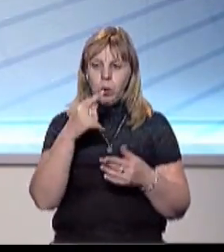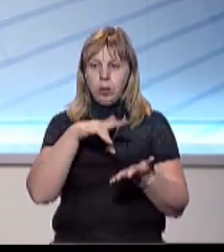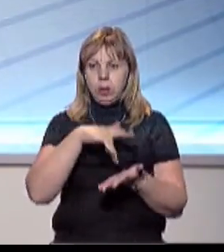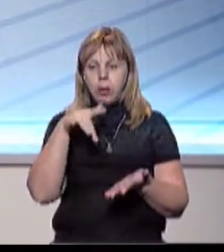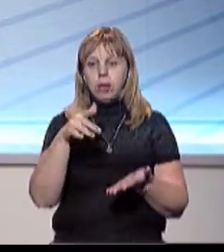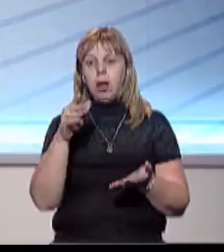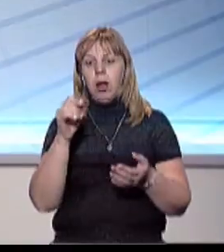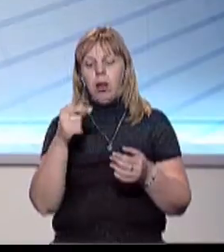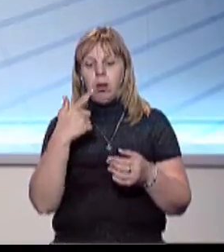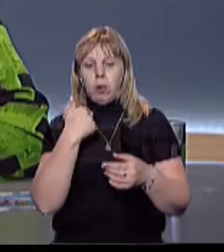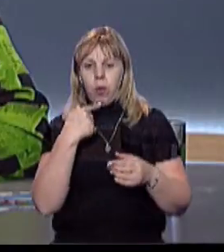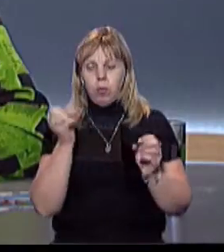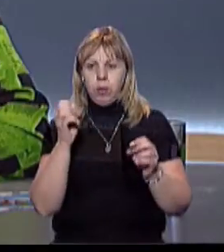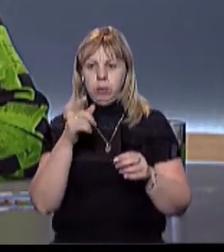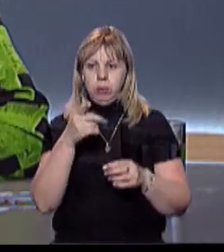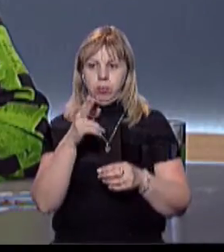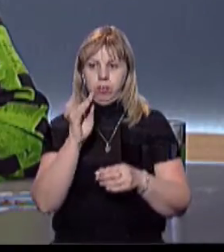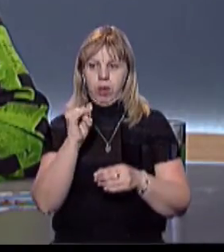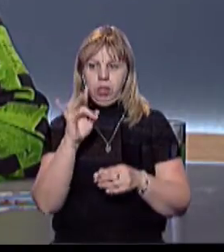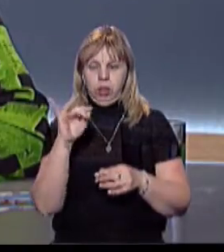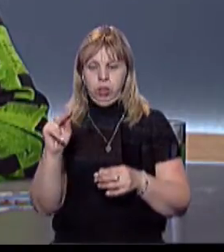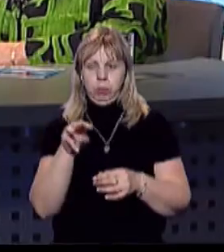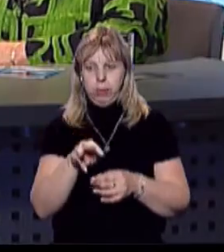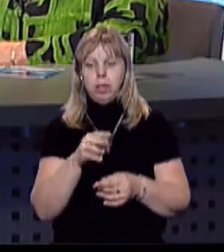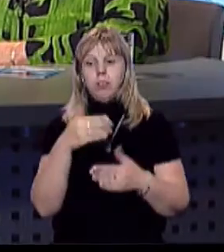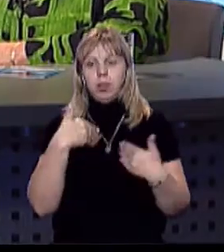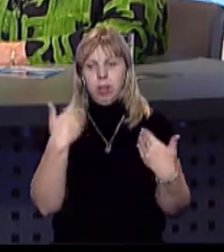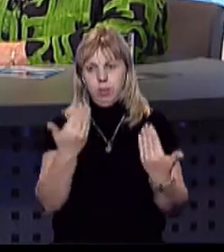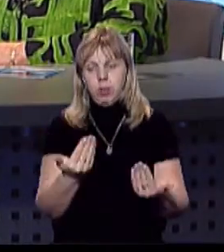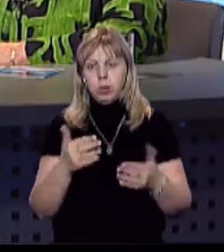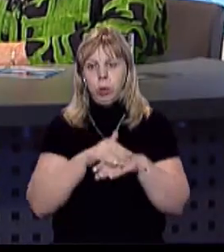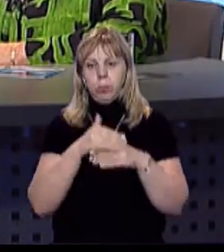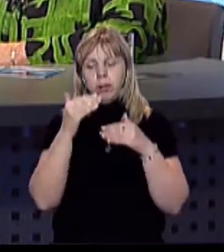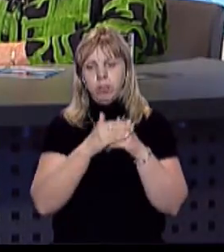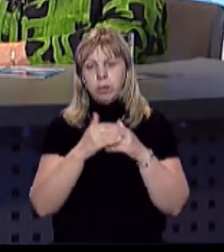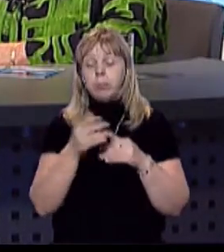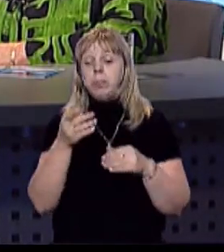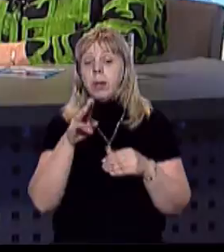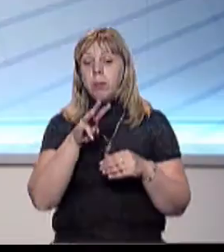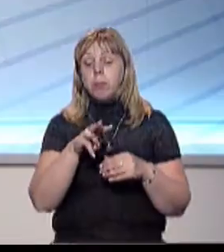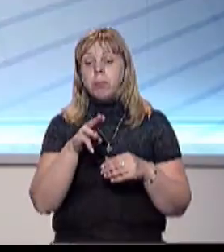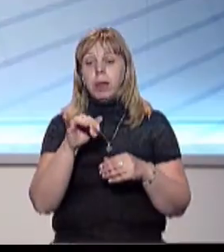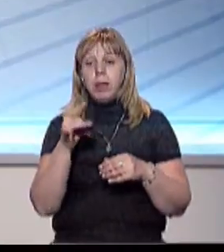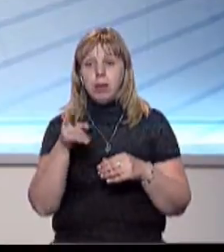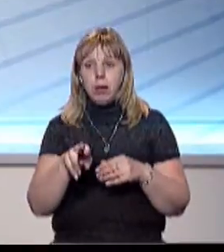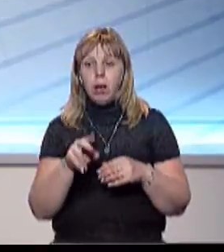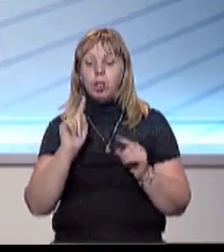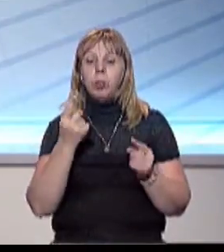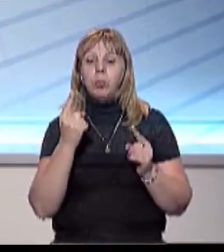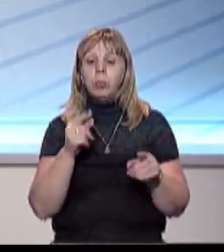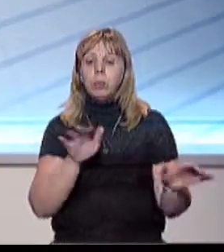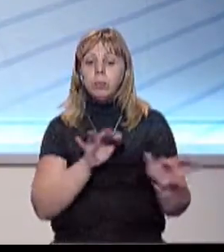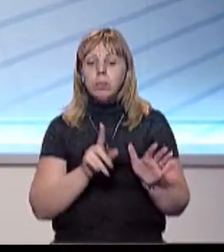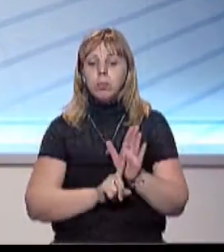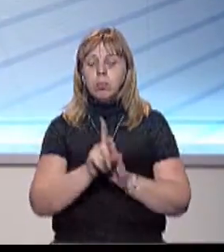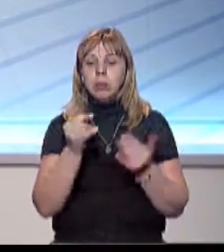станції переливання крові Марією Фантич. Вітаю вас! Добрий вечір! Отож, пані Марія, чому кампанія